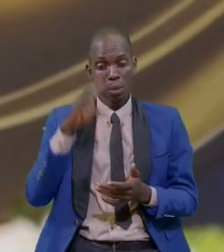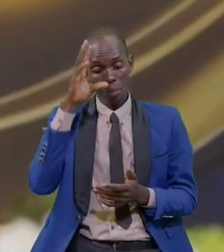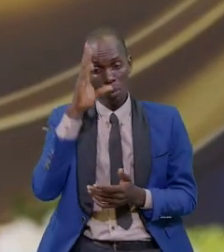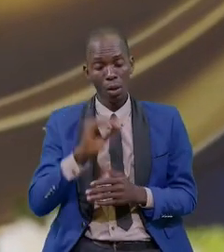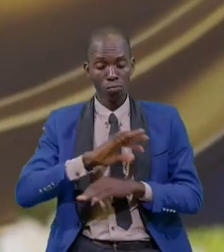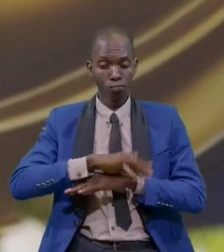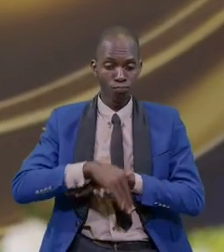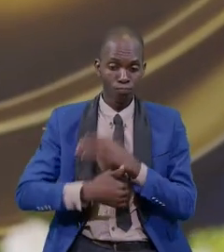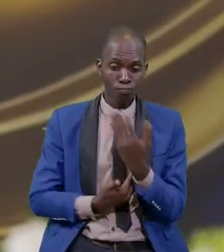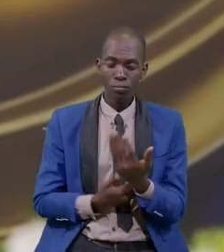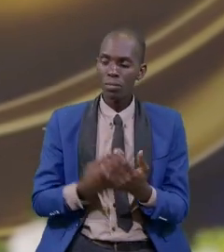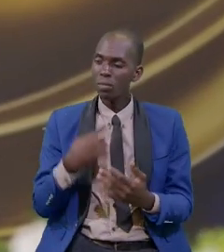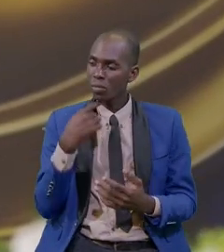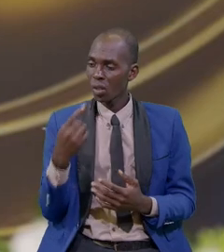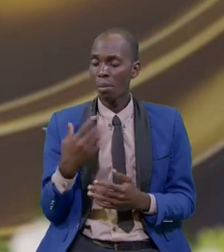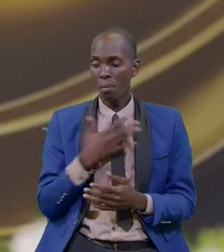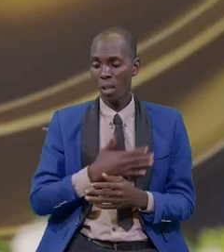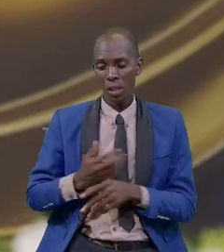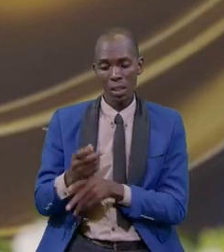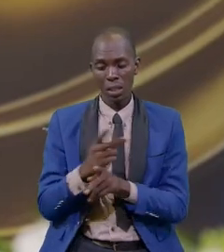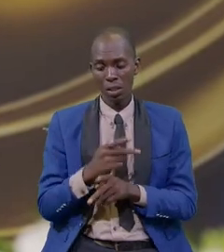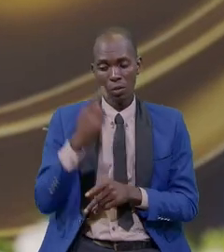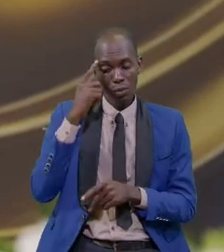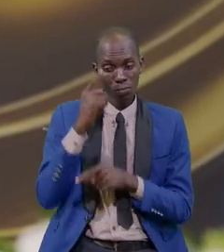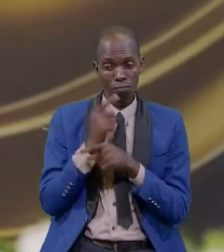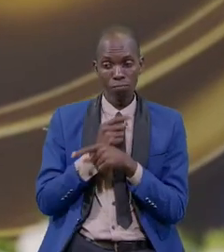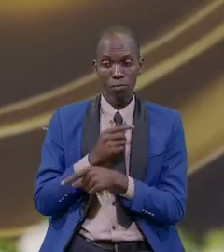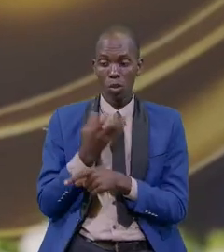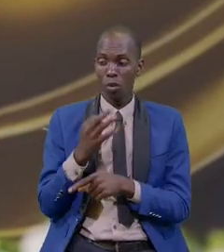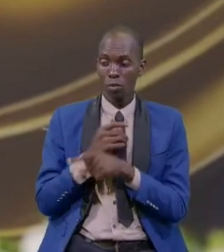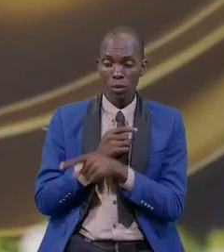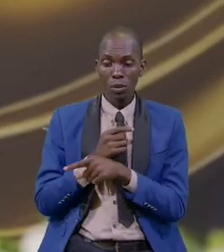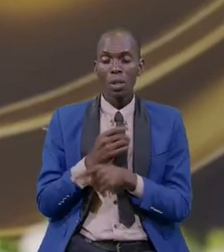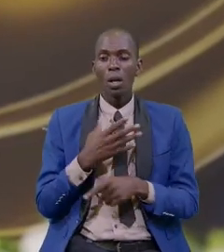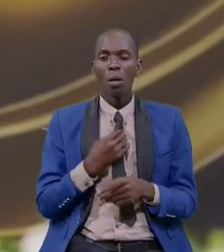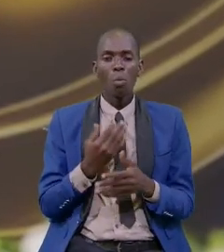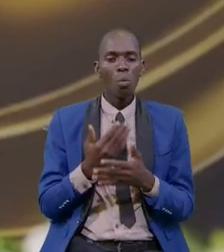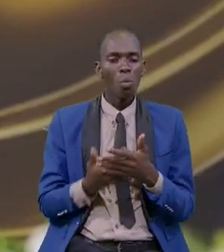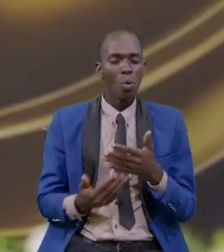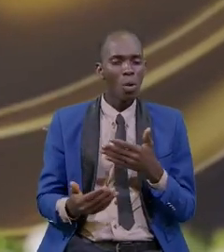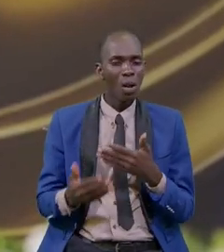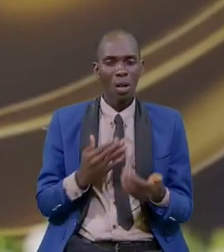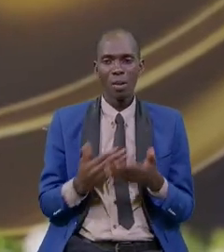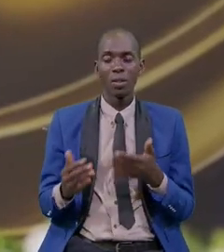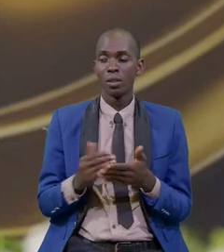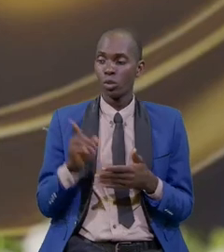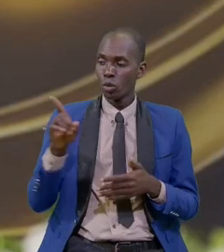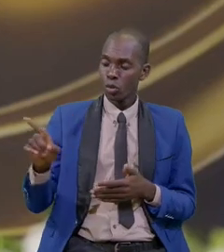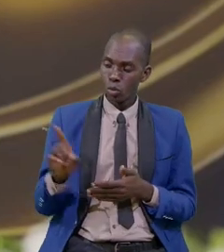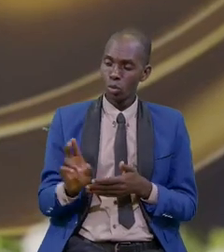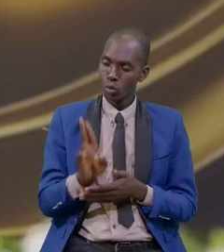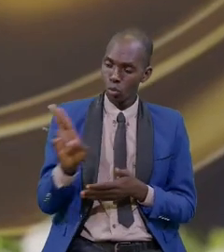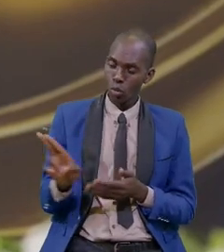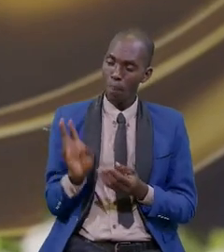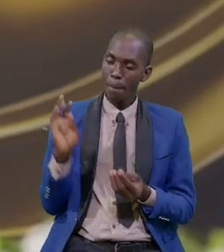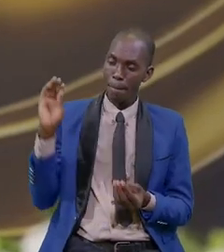le lendemain, il tira 2 deniers, les donna à l'hôte et dit, aie soin de lui. Et ce que tu dépenseras